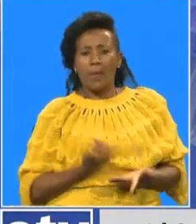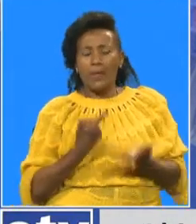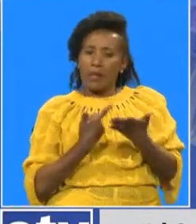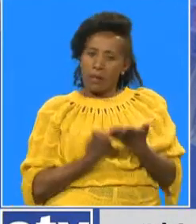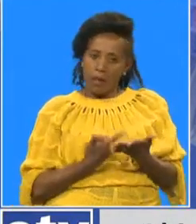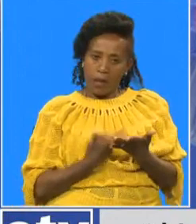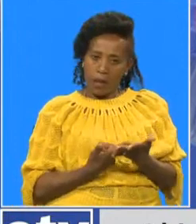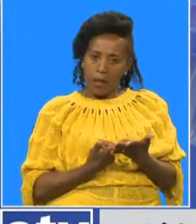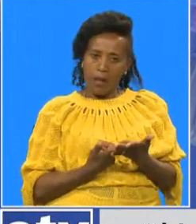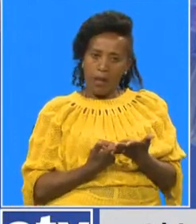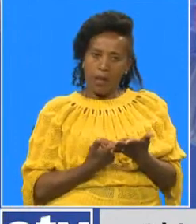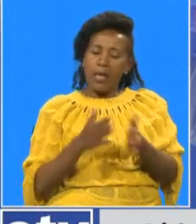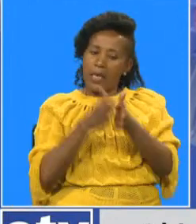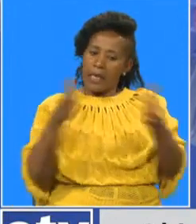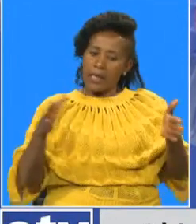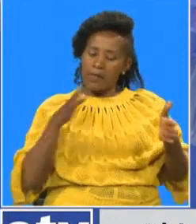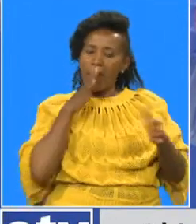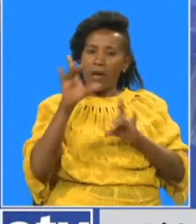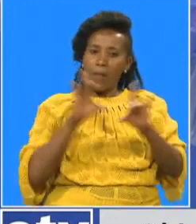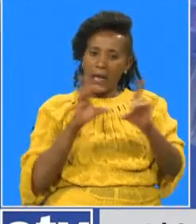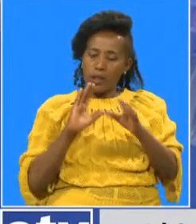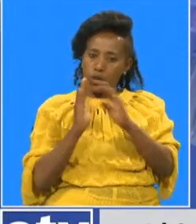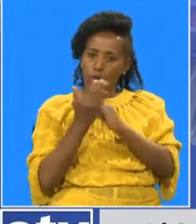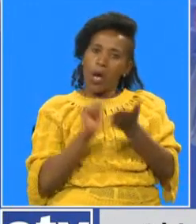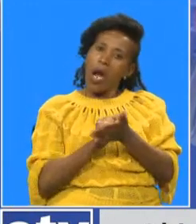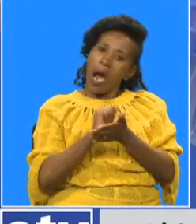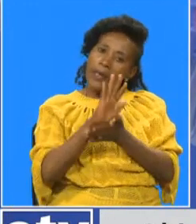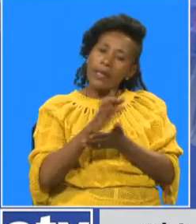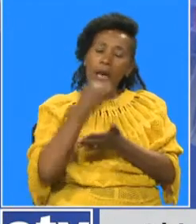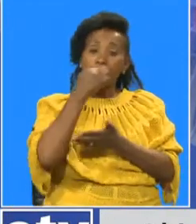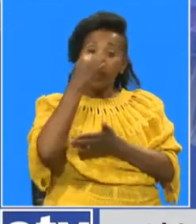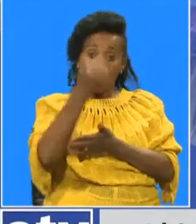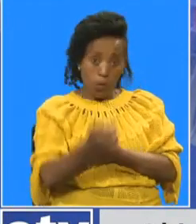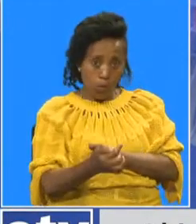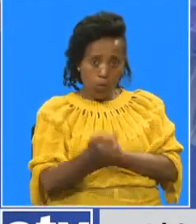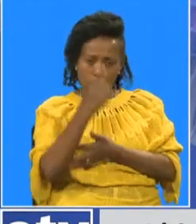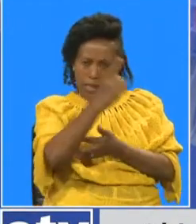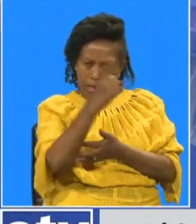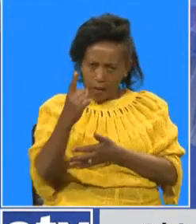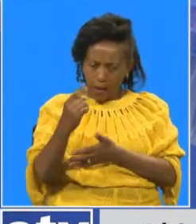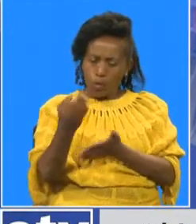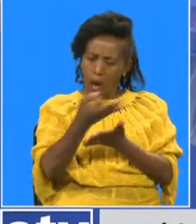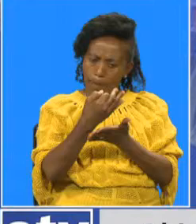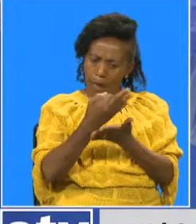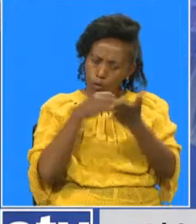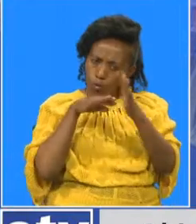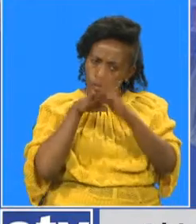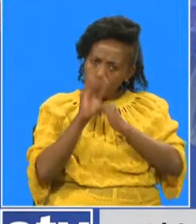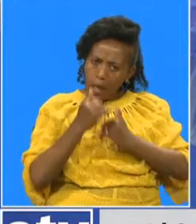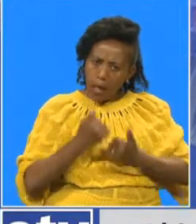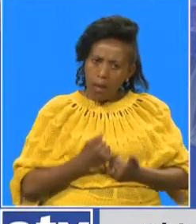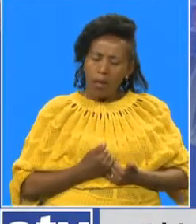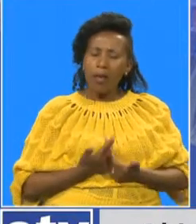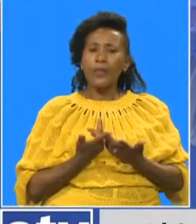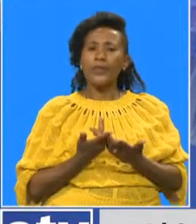ይሄን እንዳይስፋፋ የማድረግ እንትን ስለሆነ አደራ ምለውም በእያንዳንዱ አምራች ውስጥ ያሉ